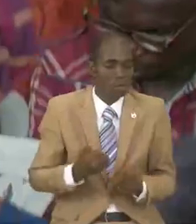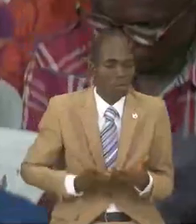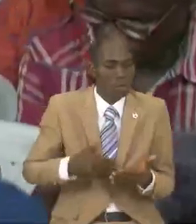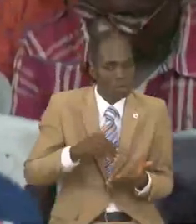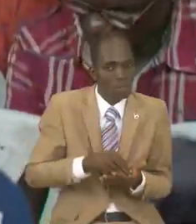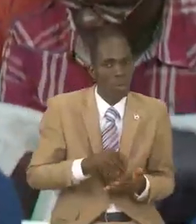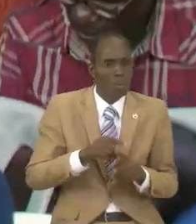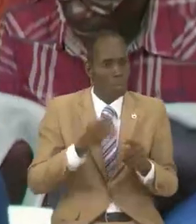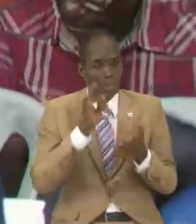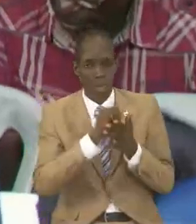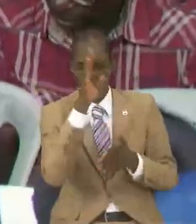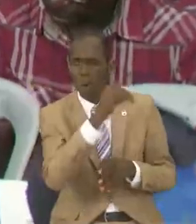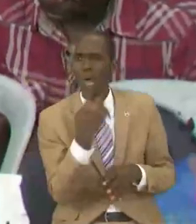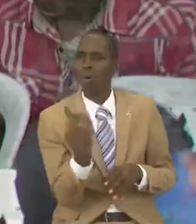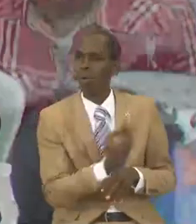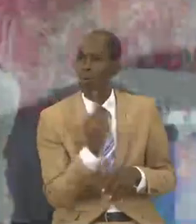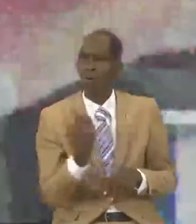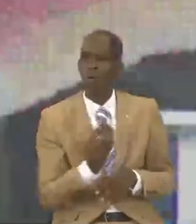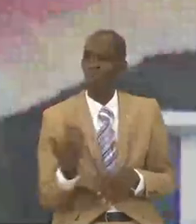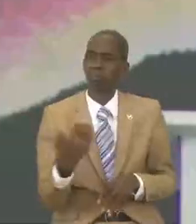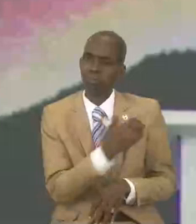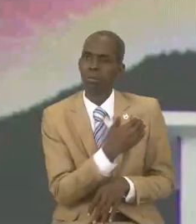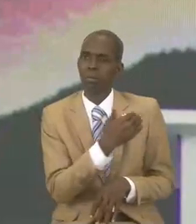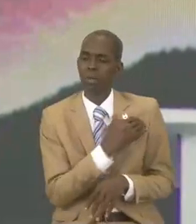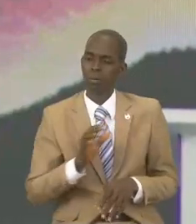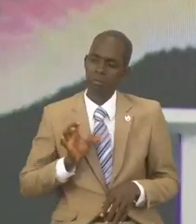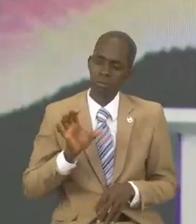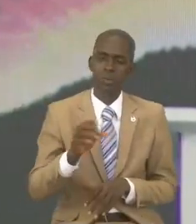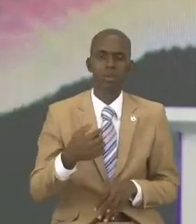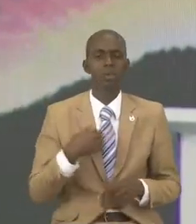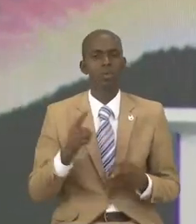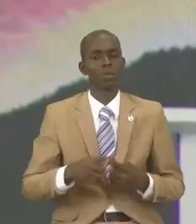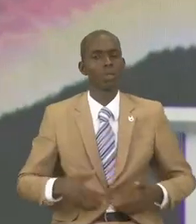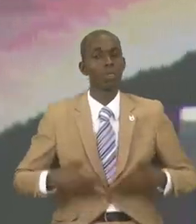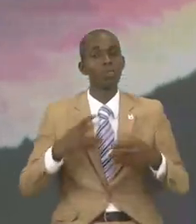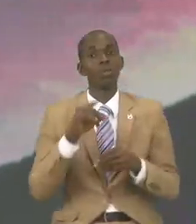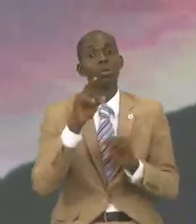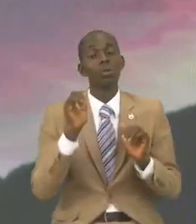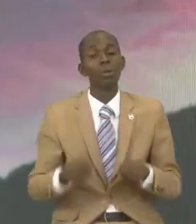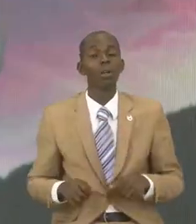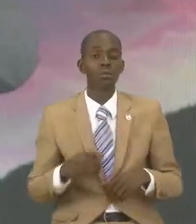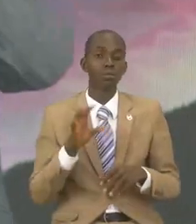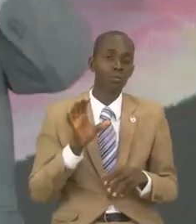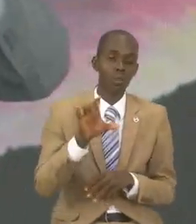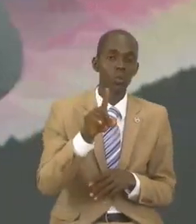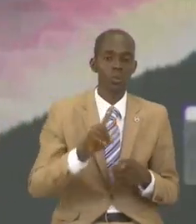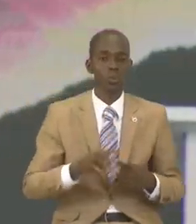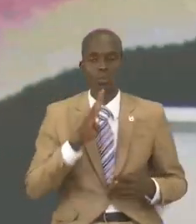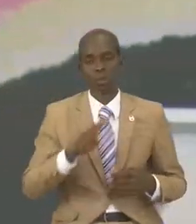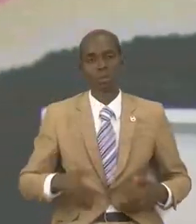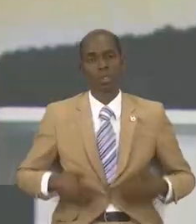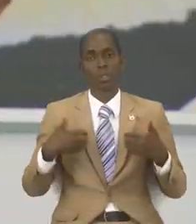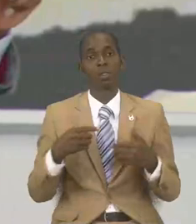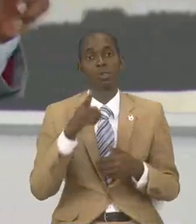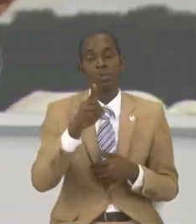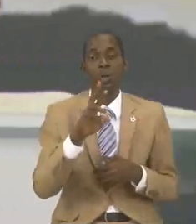cet homme, cette femme a poussé à la colère. Non, personne ne peut te pousser à te fâcher. Tu as le contrôle maintenant parce que